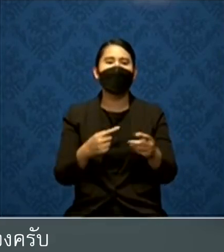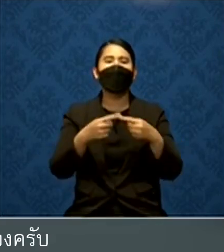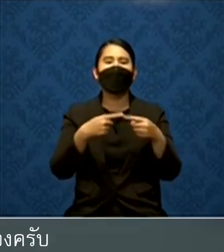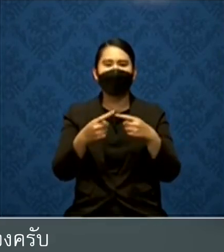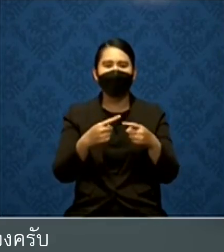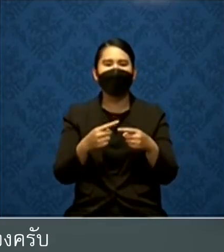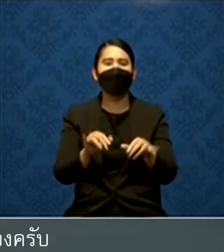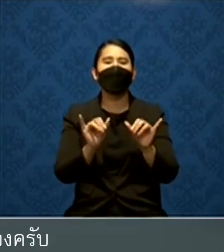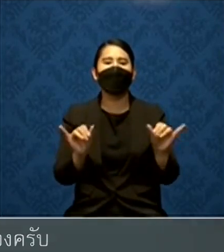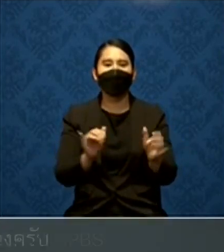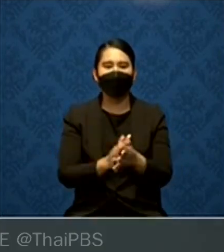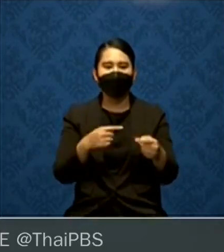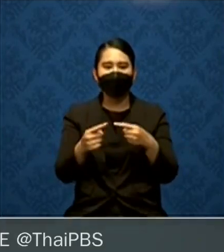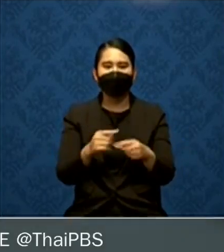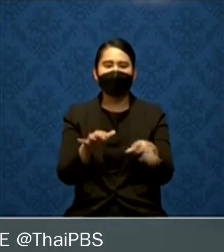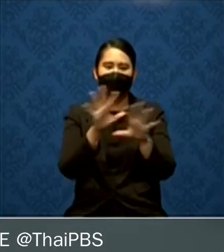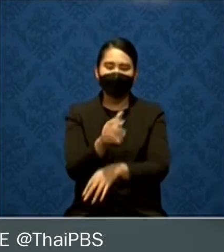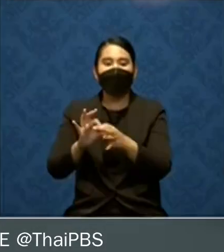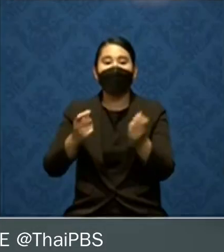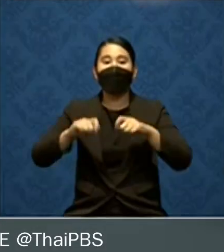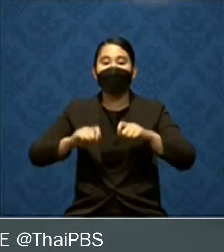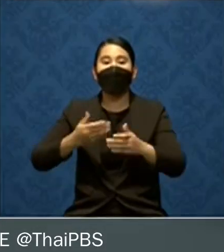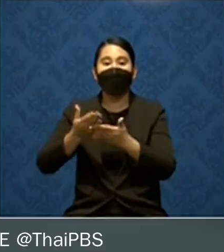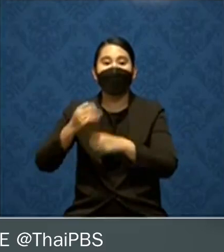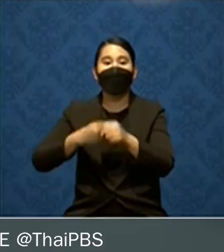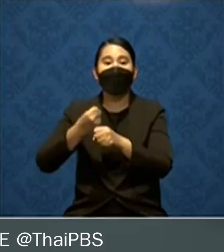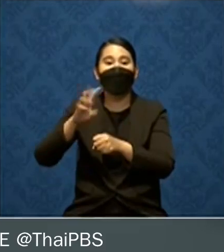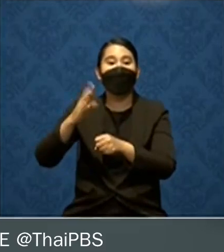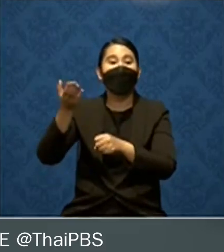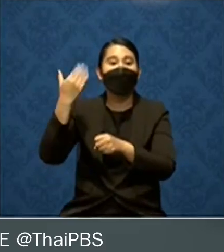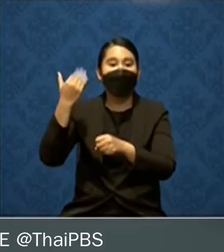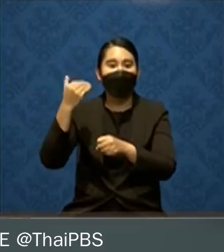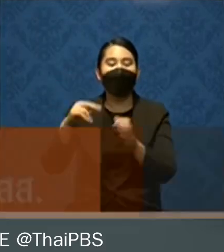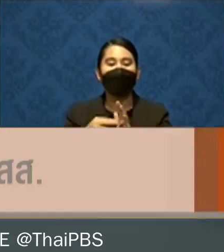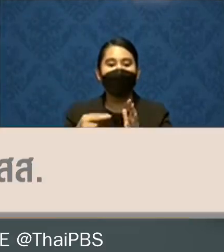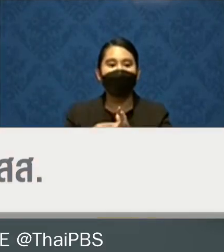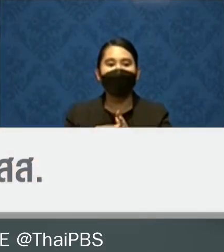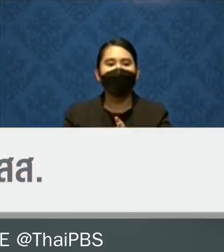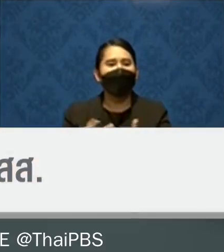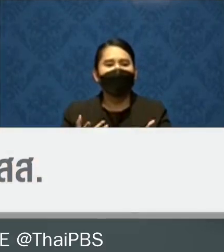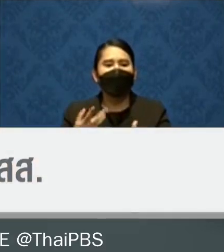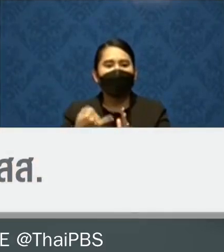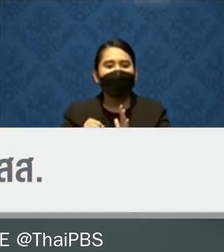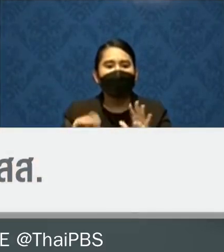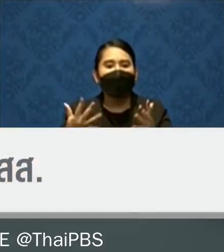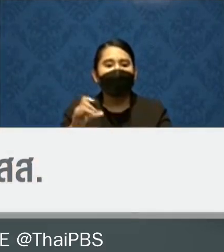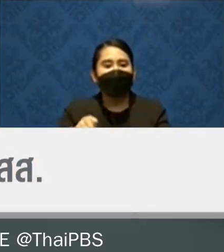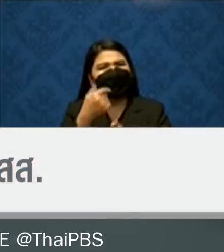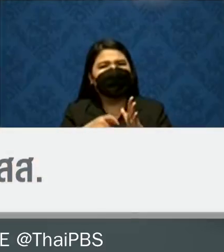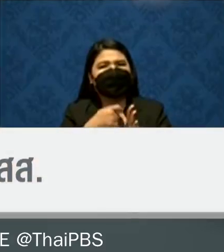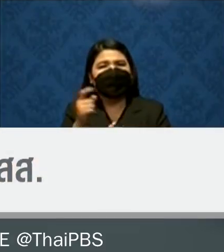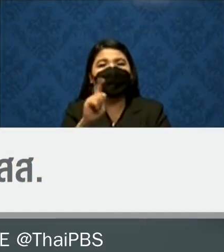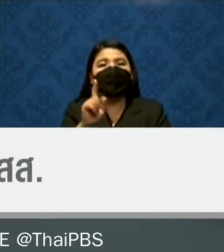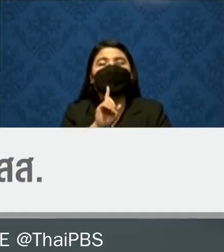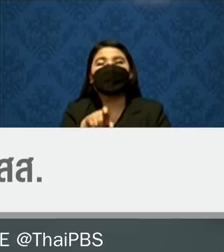ณีกองทัพบกทำสัญญาจ้างสำนักงานพัฒนาวิทยาศาสตร์และเทคโนโลยีแห่งชาติหรือสวทช.ตรวจเ